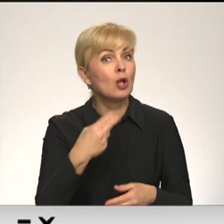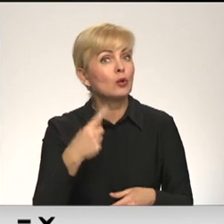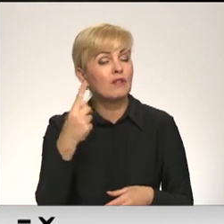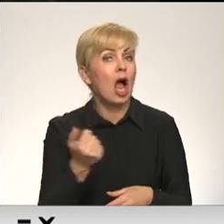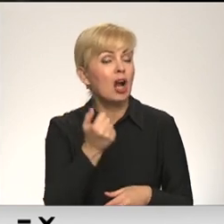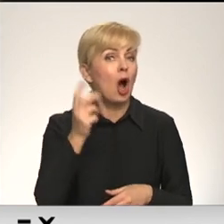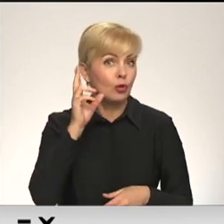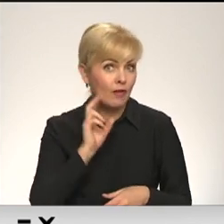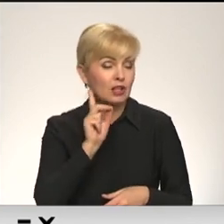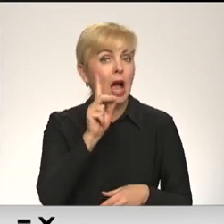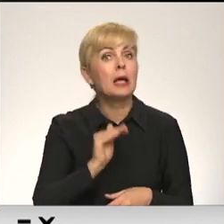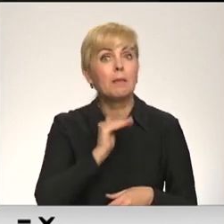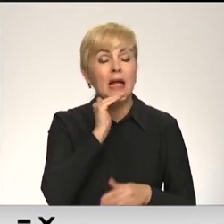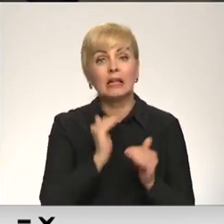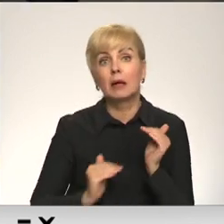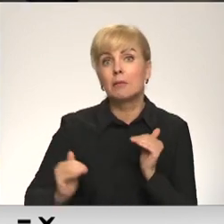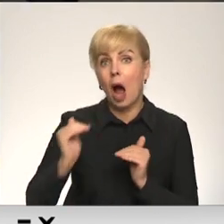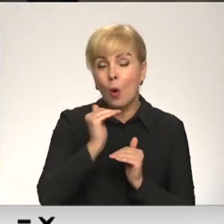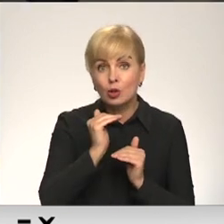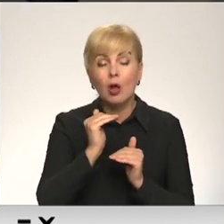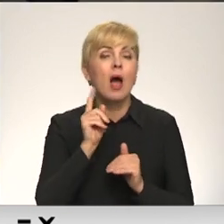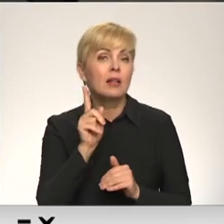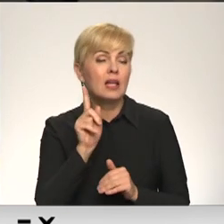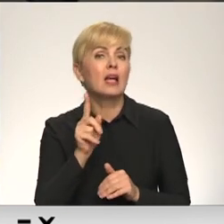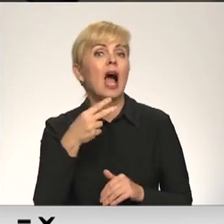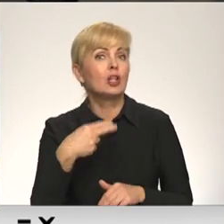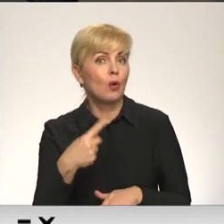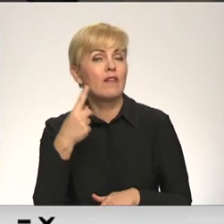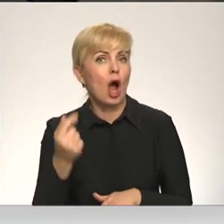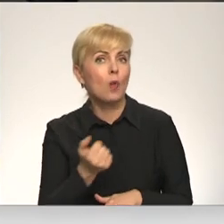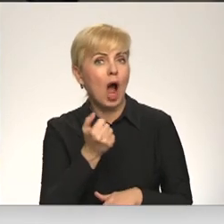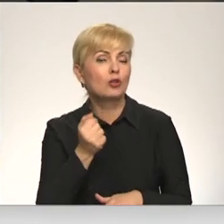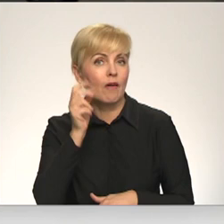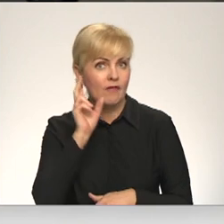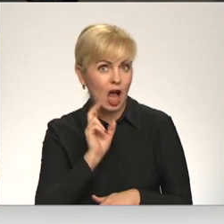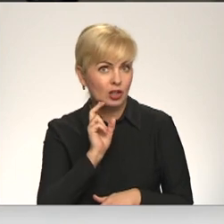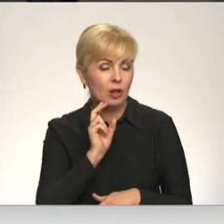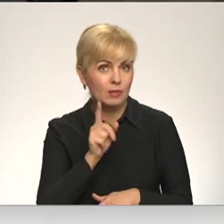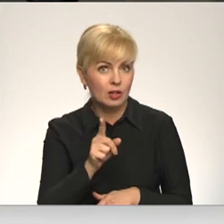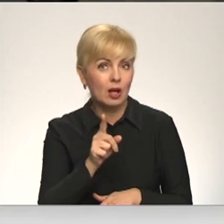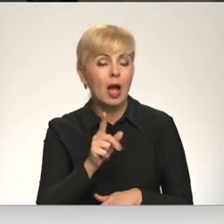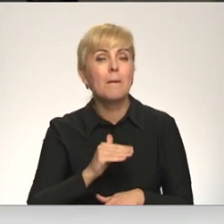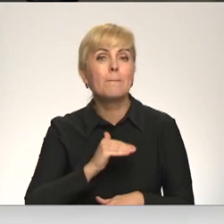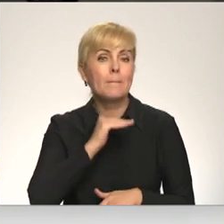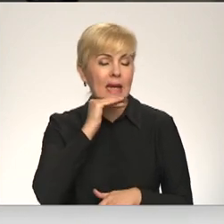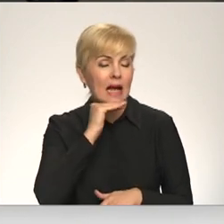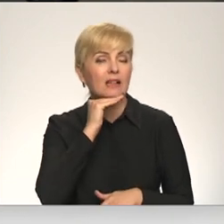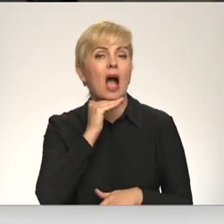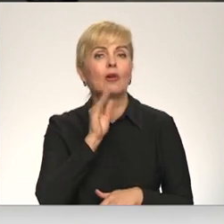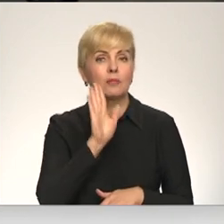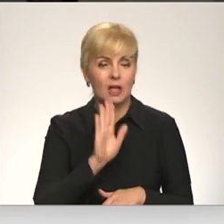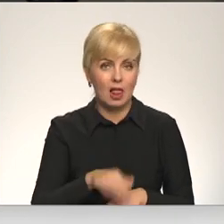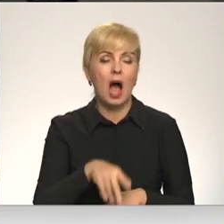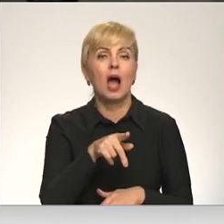gadu vecumu, ir pietiekami augsta. Vai tikai 21 gadu vecuma cenzs ir pietiekams, lai